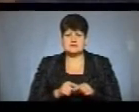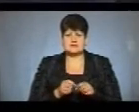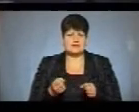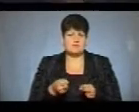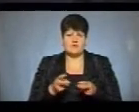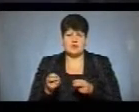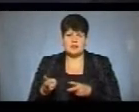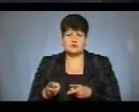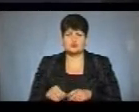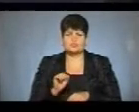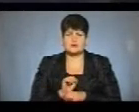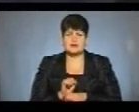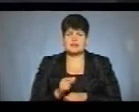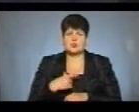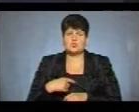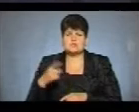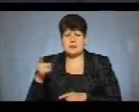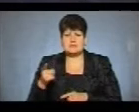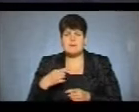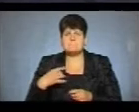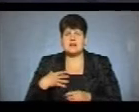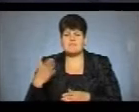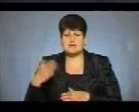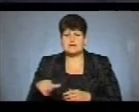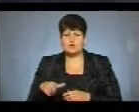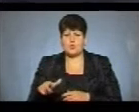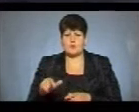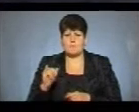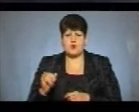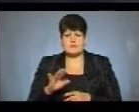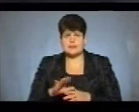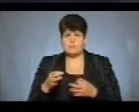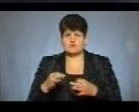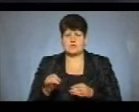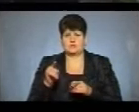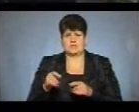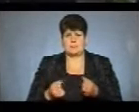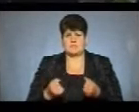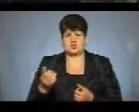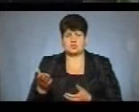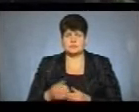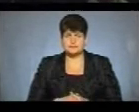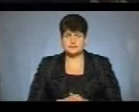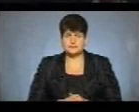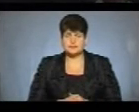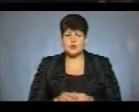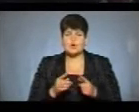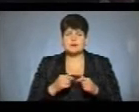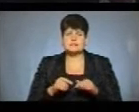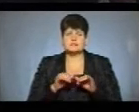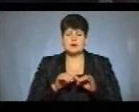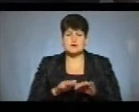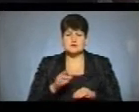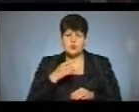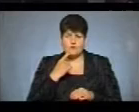Ну, перекривайте там в себе, де приватний сектор, де дороги погані, і не пускайте туди машини. Організатор акції Петро Васько